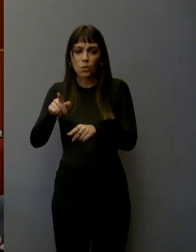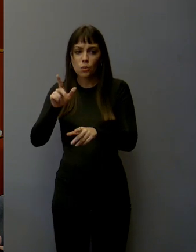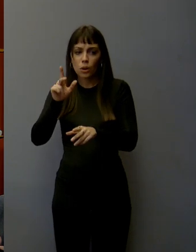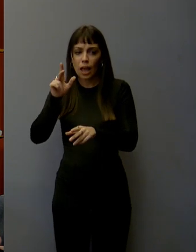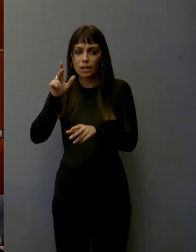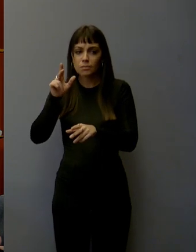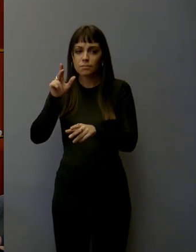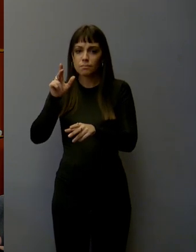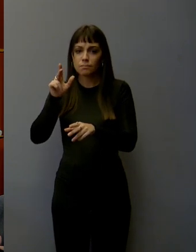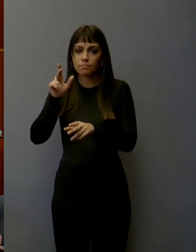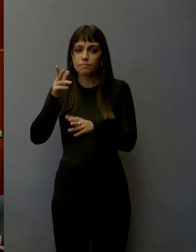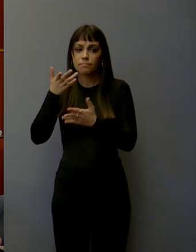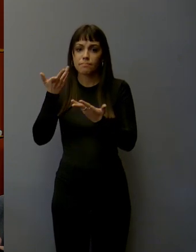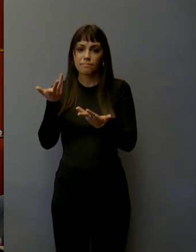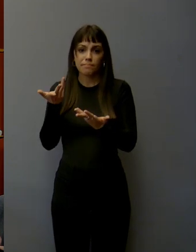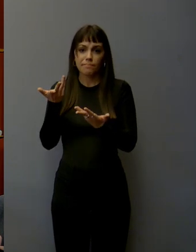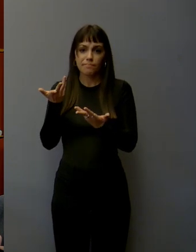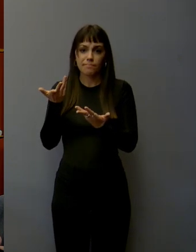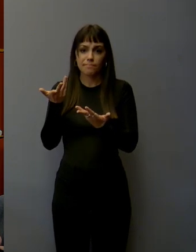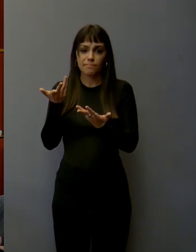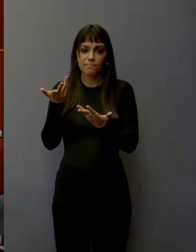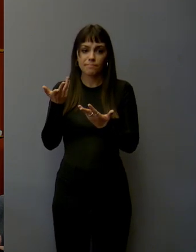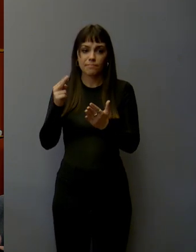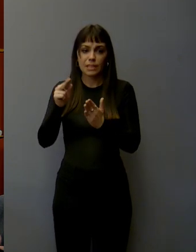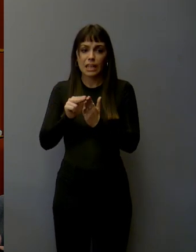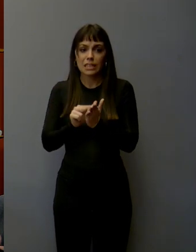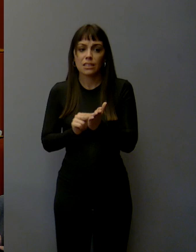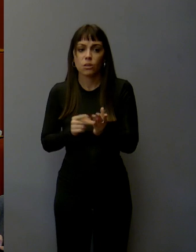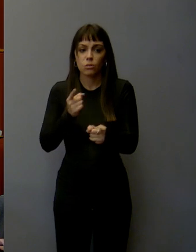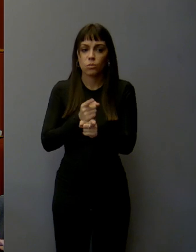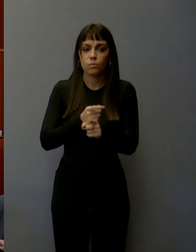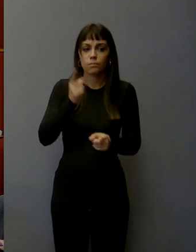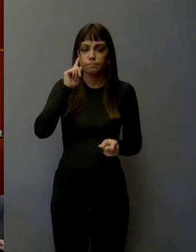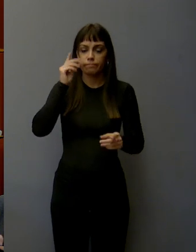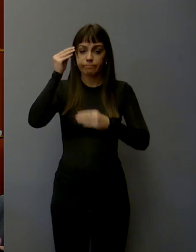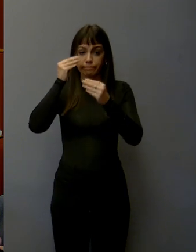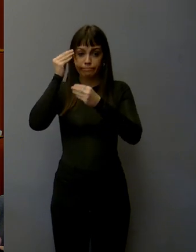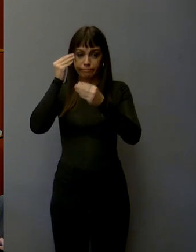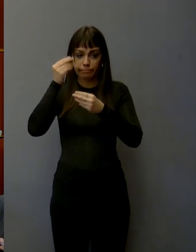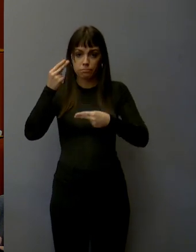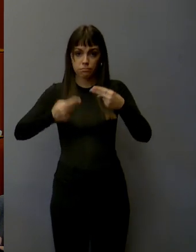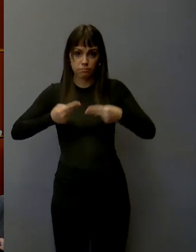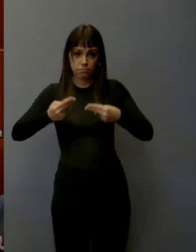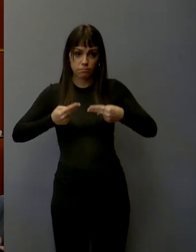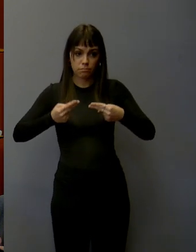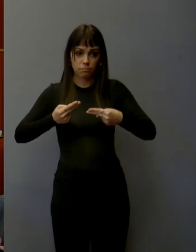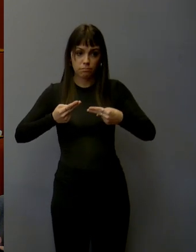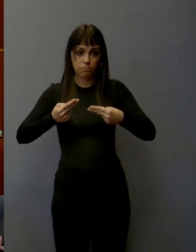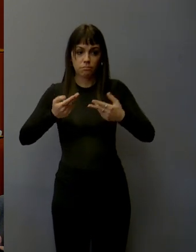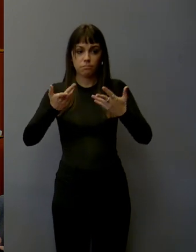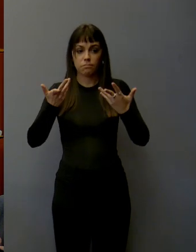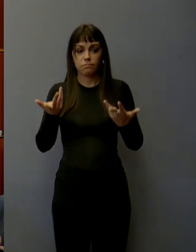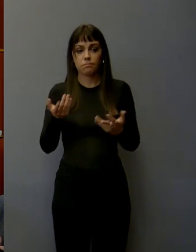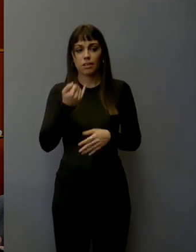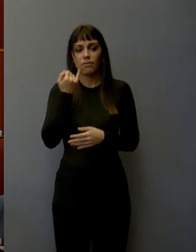i dati utili per poter avere un'idea generale su questo bilancio sul quale matureremo un'idea di parte probabilmente